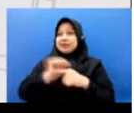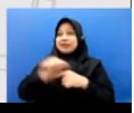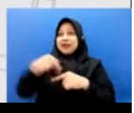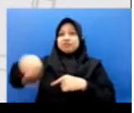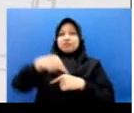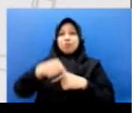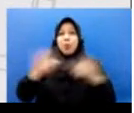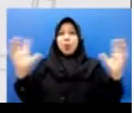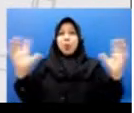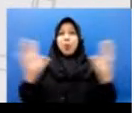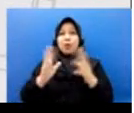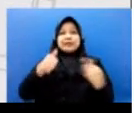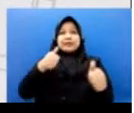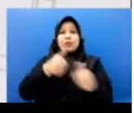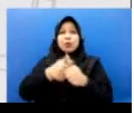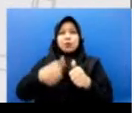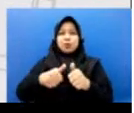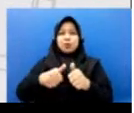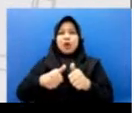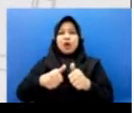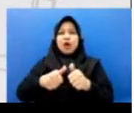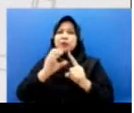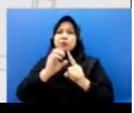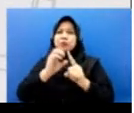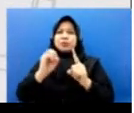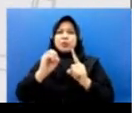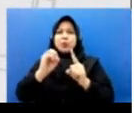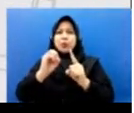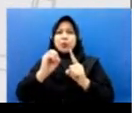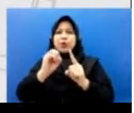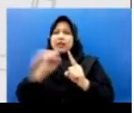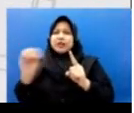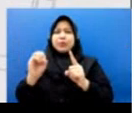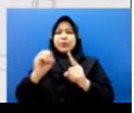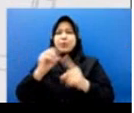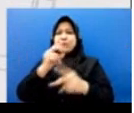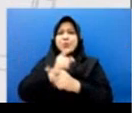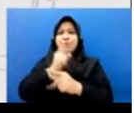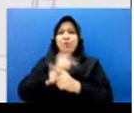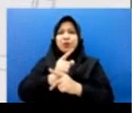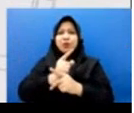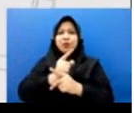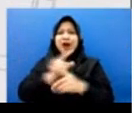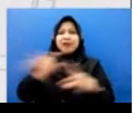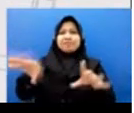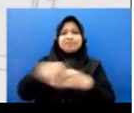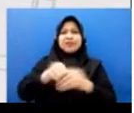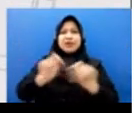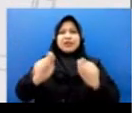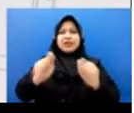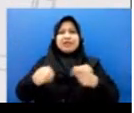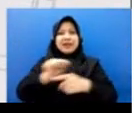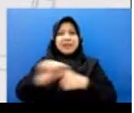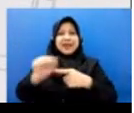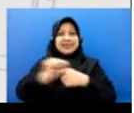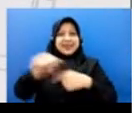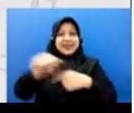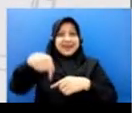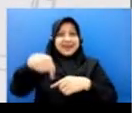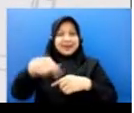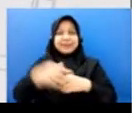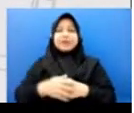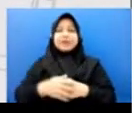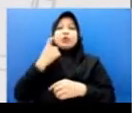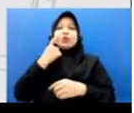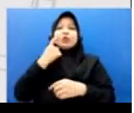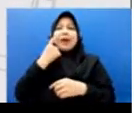ribu guru yang ikut, literally puluhan ribu guru ikut mendaftar di pelatihan ini. Coba ketemu dengan beberapa orang